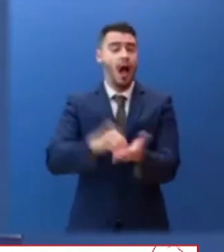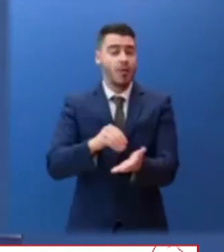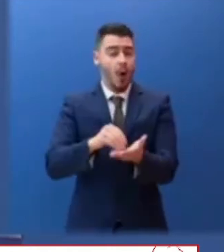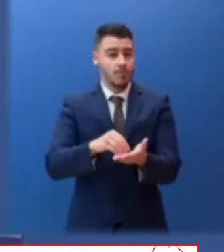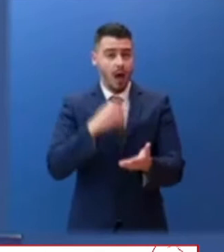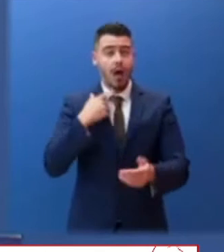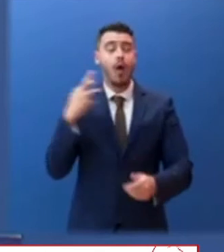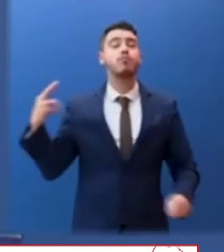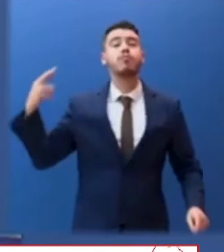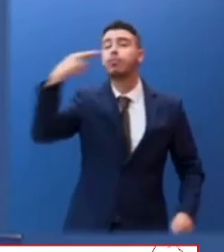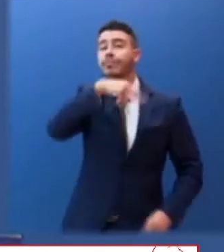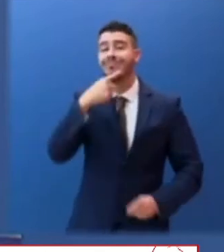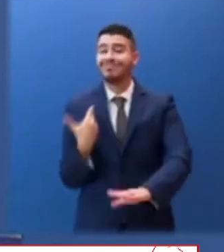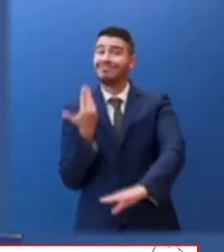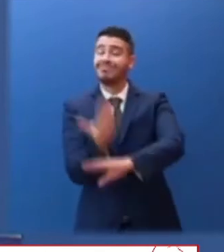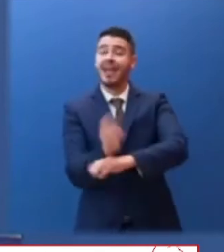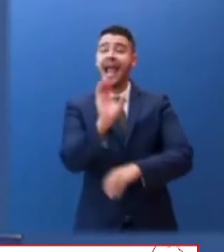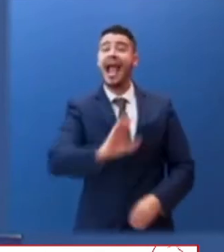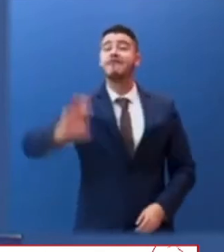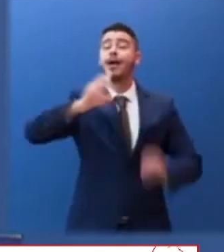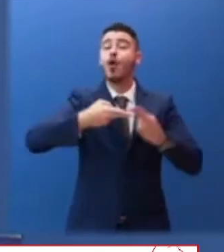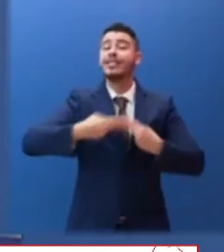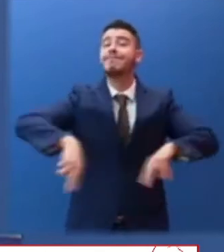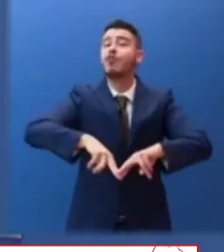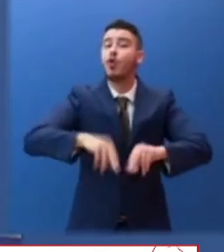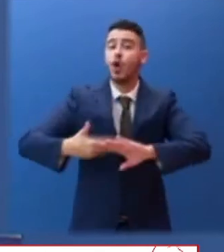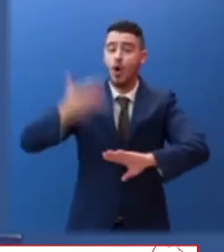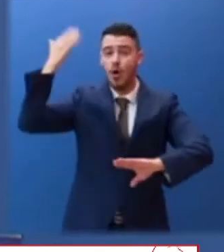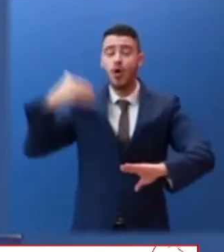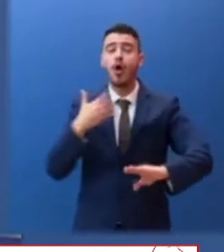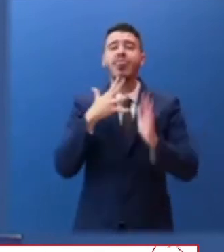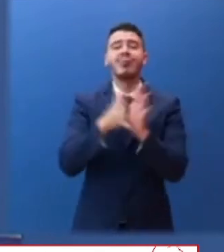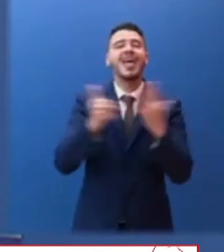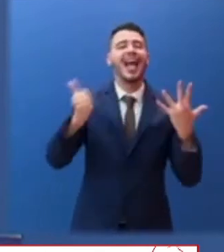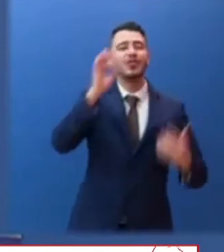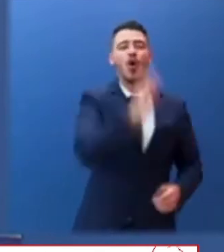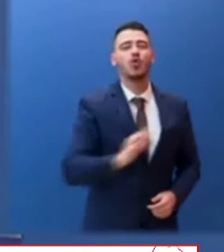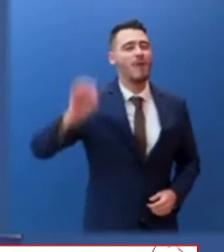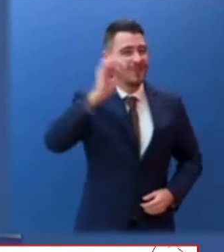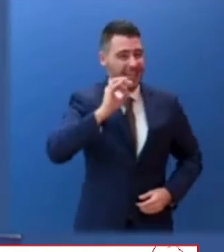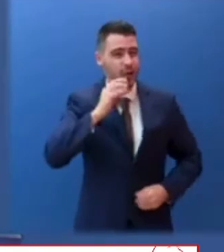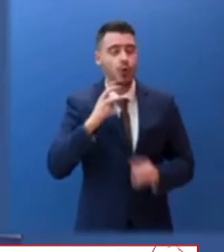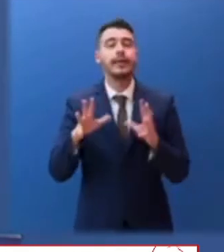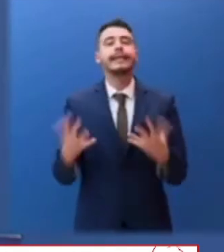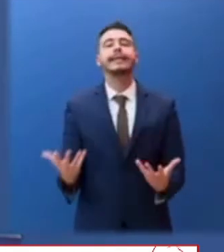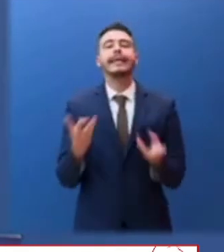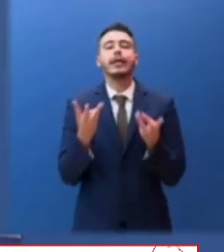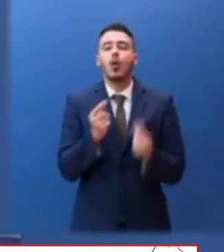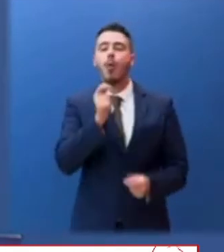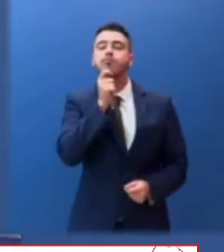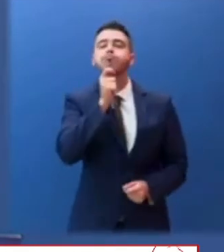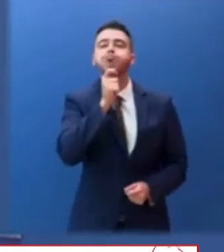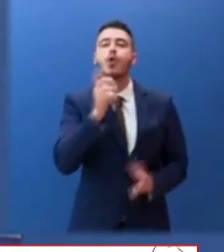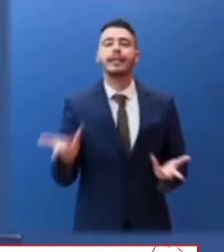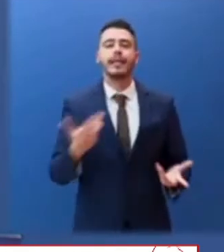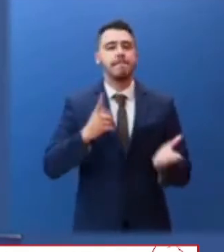που κατέθεσε ο Πρωθυπουργός Κυριάκος Μητσοτάκης στο Ευρωπαϊκό Συμβούλιο της 15ης και 16ης Οκτωβρίου για την πολιτική και ηθική υποχρέωση